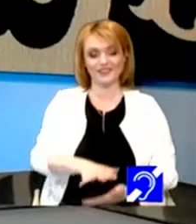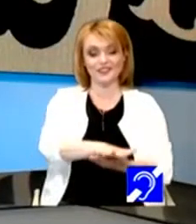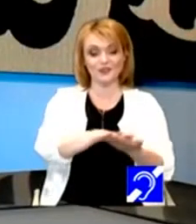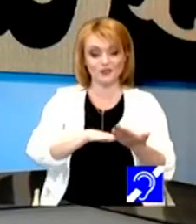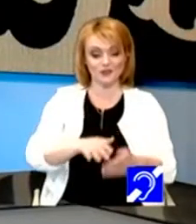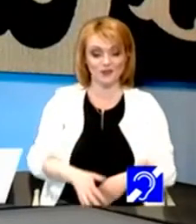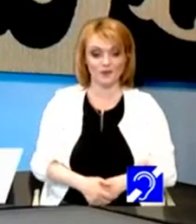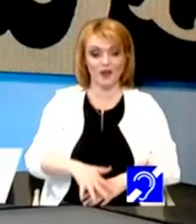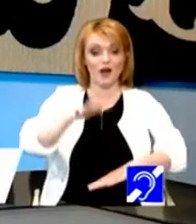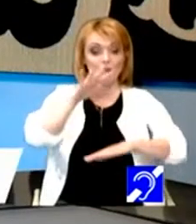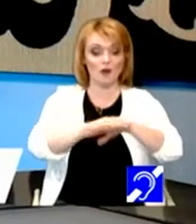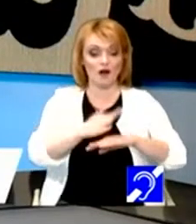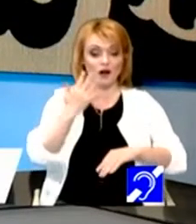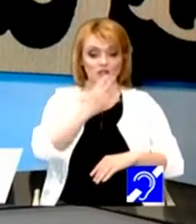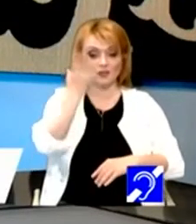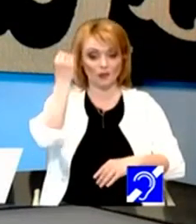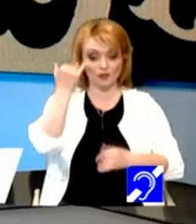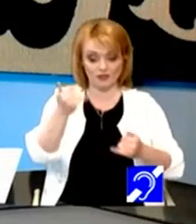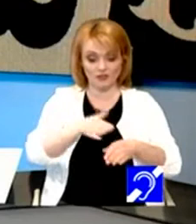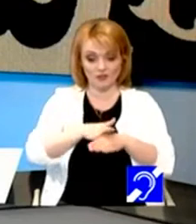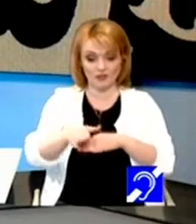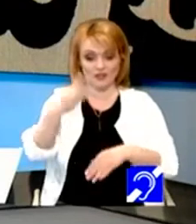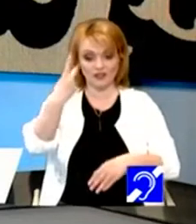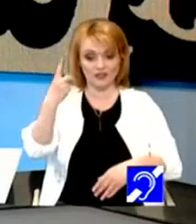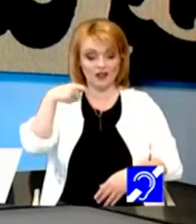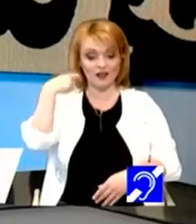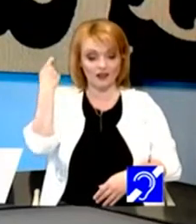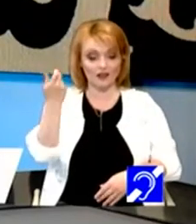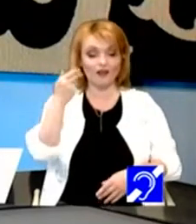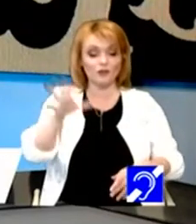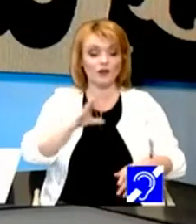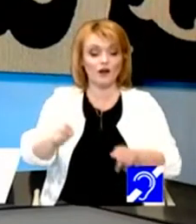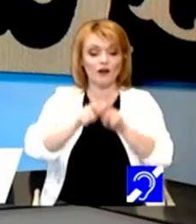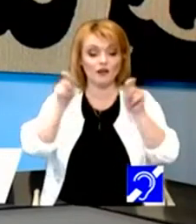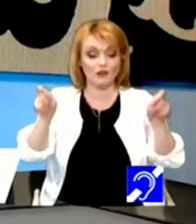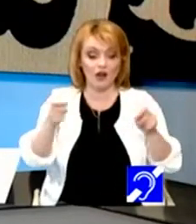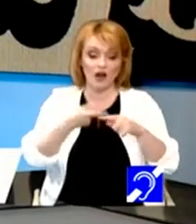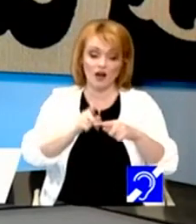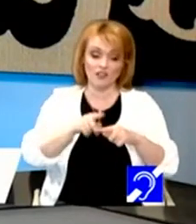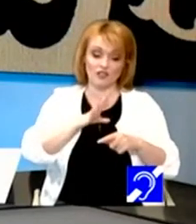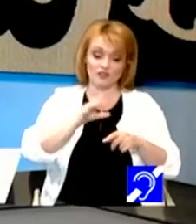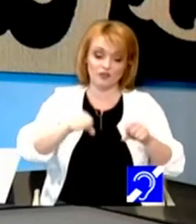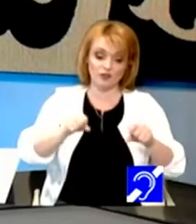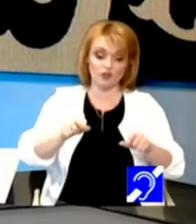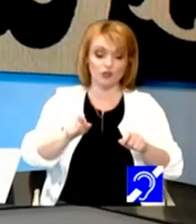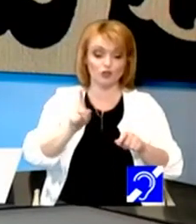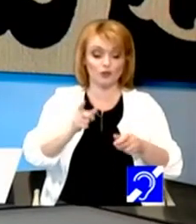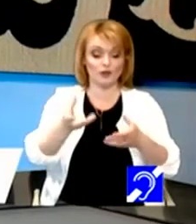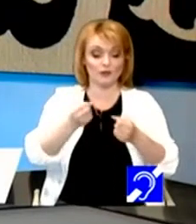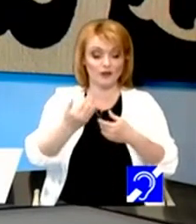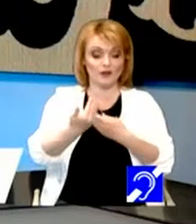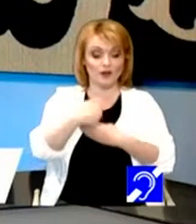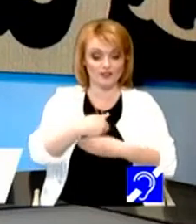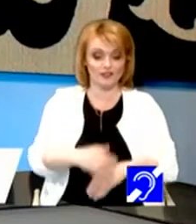Continuăm cu alte știri. Banca Națională a Moldovei împlinește astăzi 31 de ani de la fondare, o ocazie de a primi oaspeți, așa că și-a